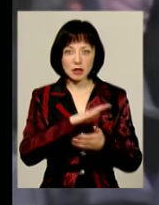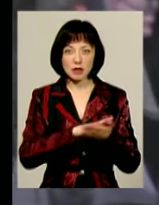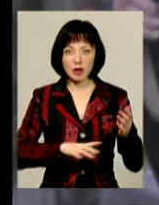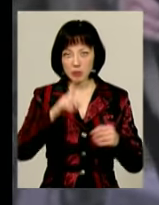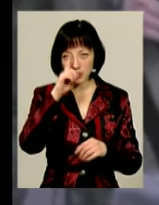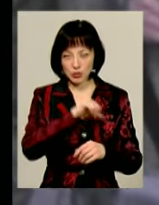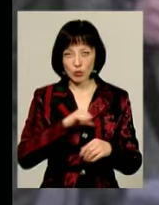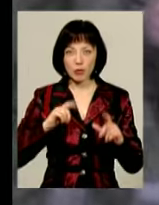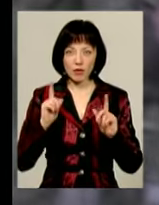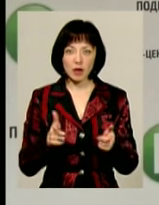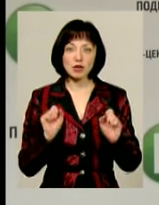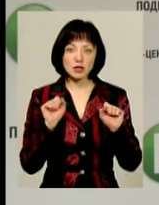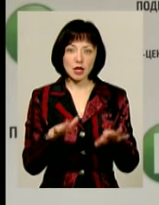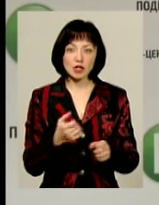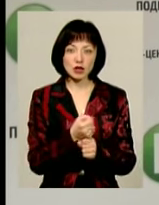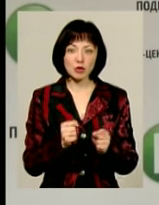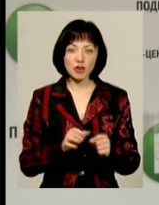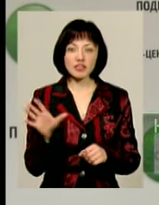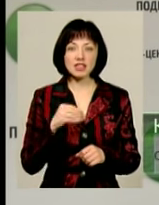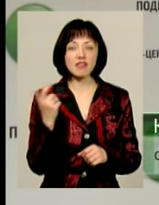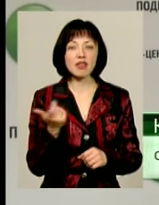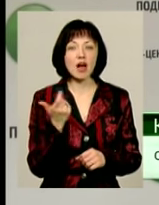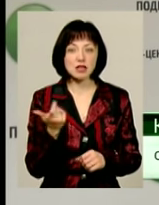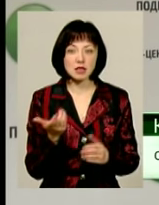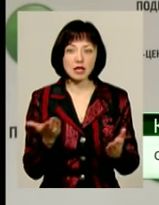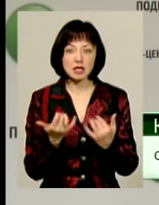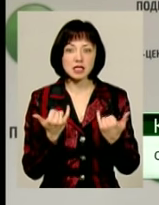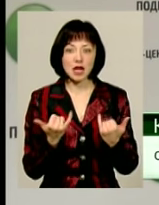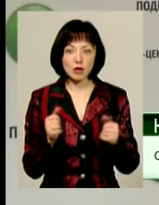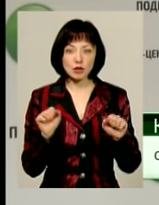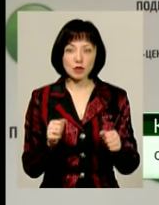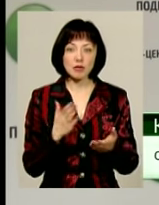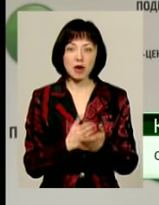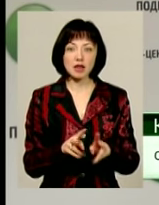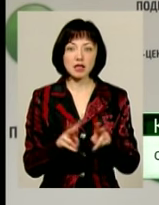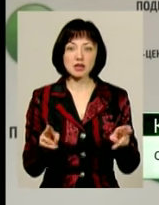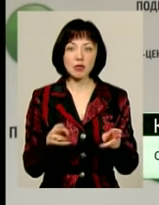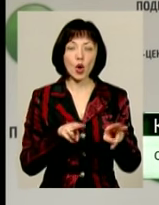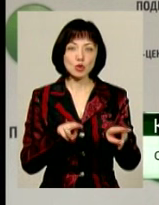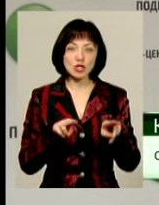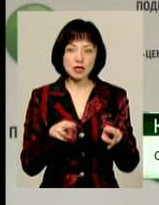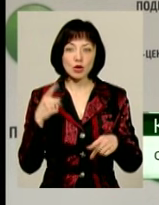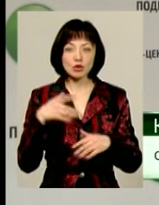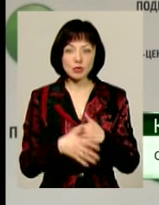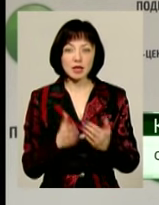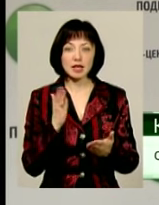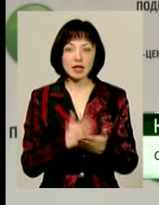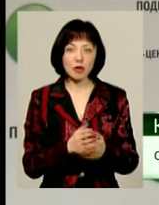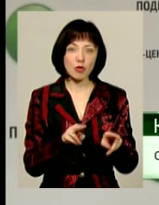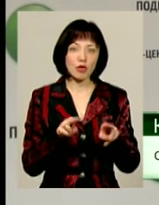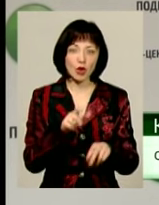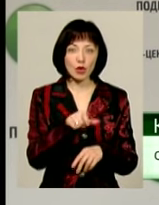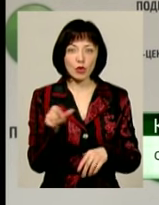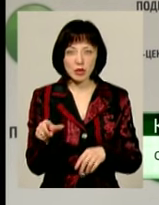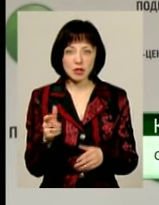місячник добровільної здачі зброї. Тому всі власники, які зараз, можливо, мають так само рушниці. Тобто ми розуміємо, що є полювання, що